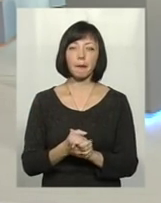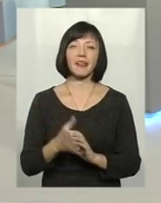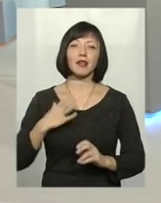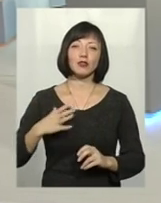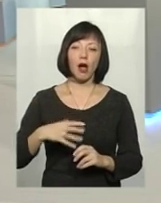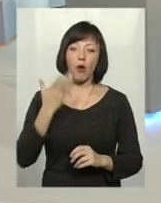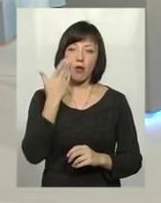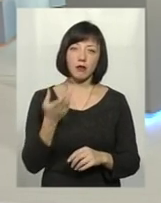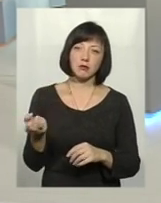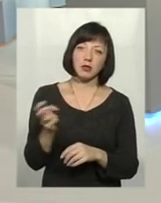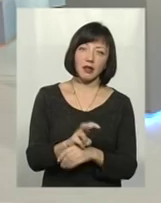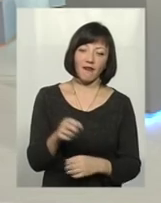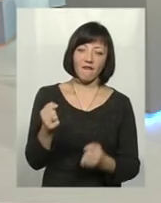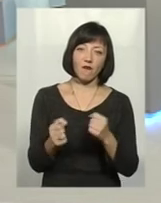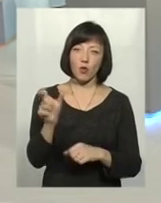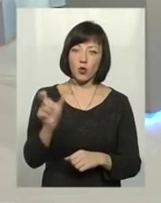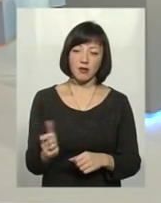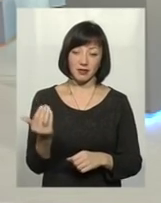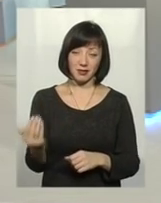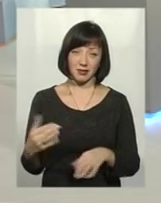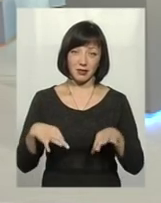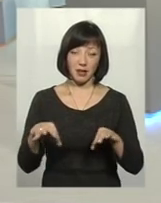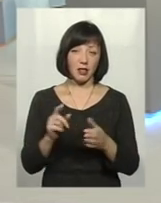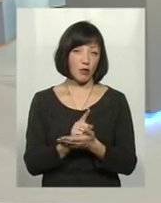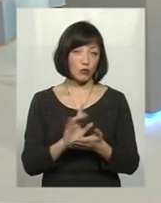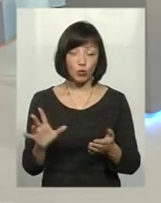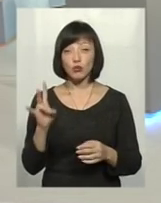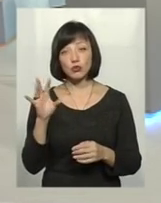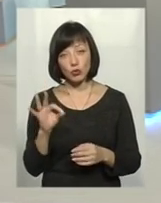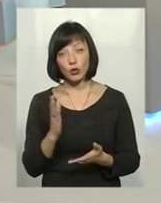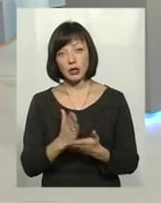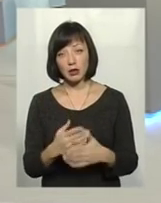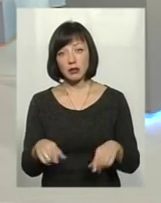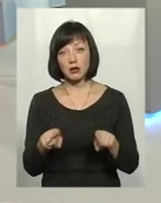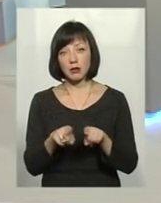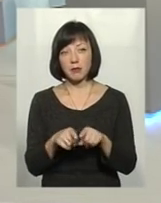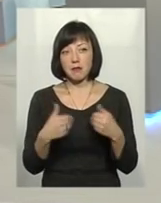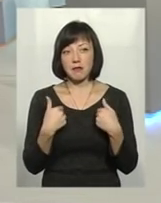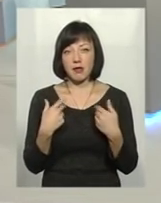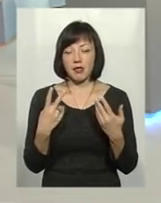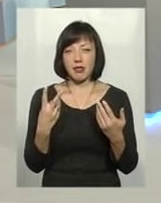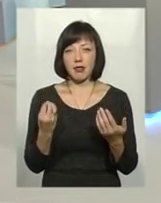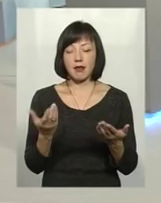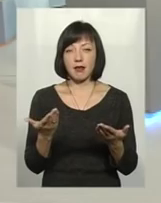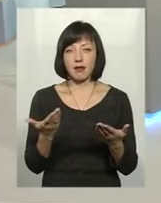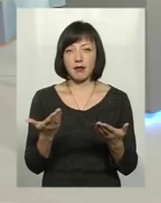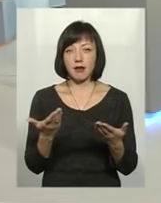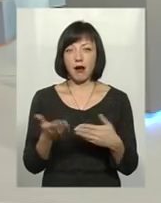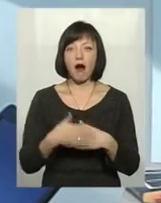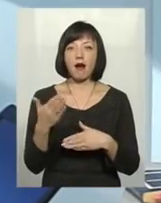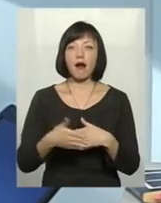дочікуватися не обов'язково. Ми, звичайно, є таким каральним органом, що ми маємо